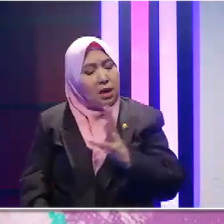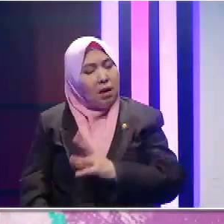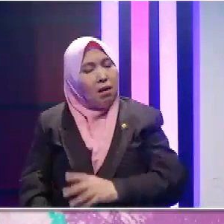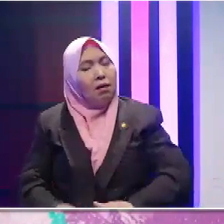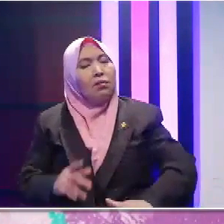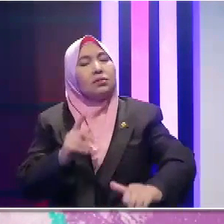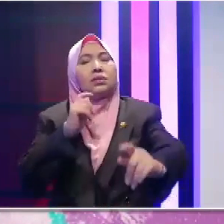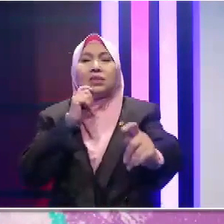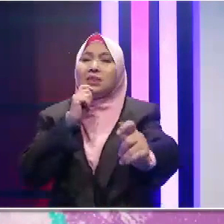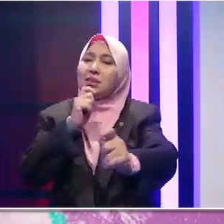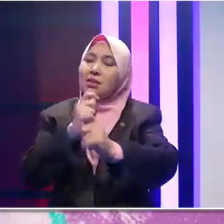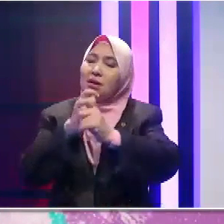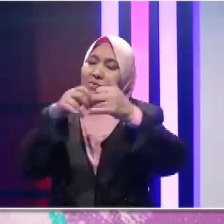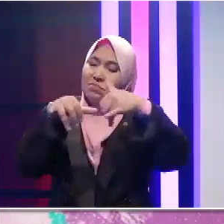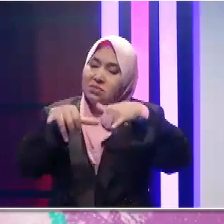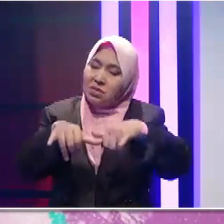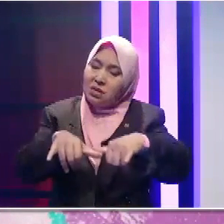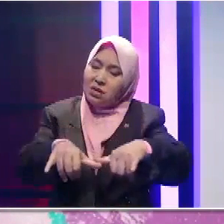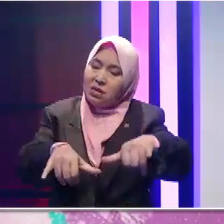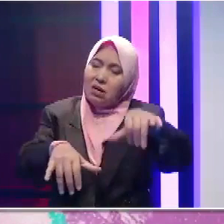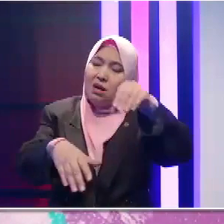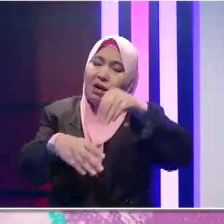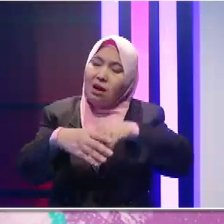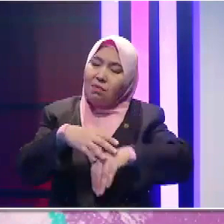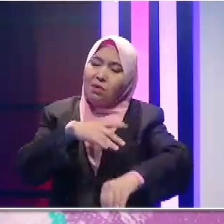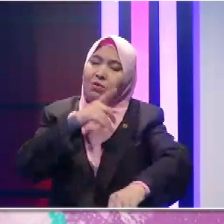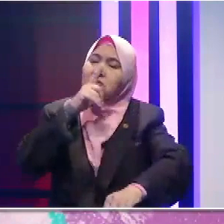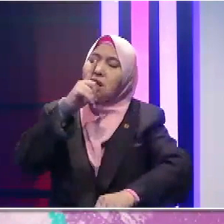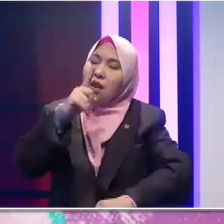خالدين فيها